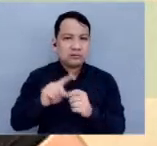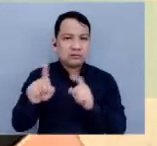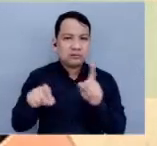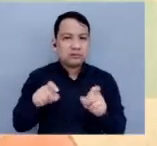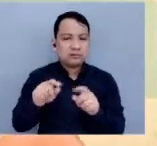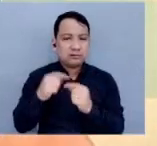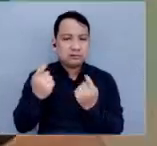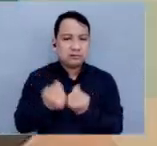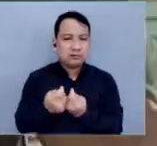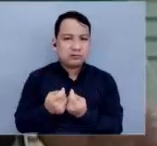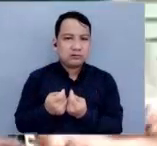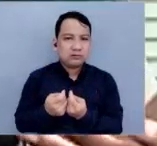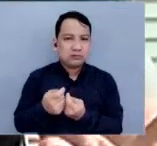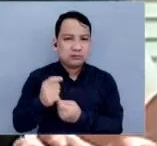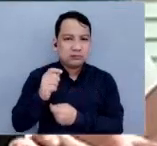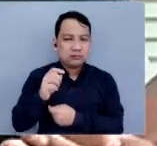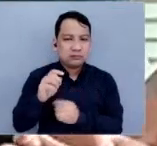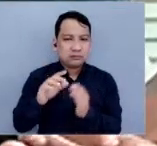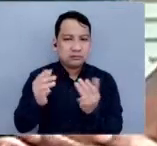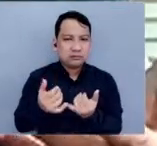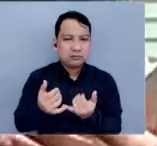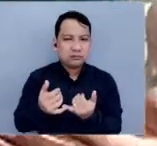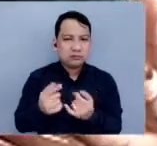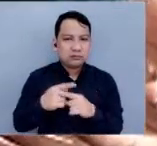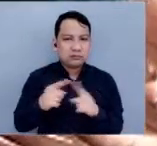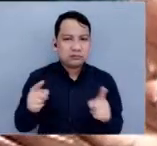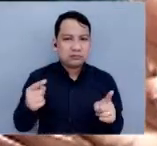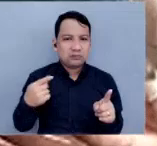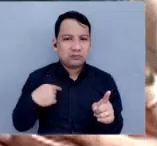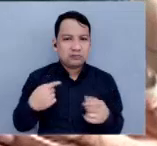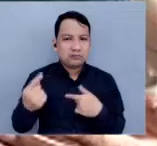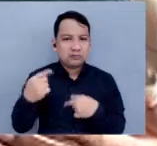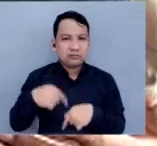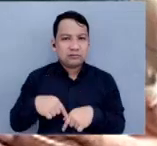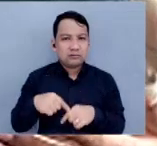mga tauhan ng barangay, wala po talaga tayong